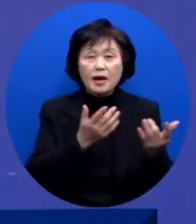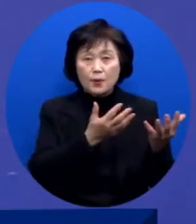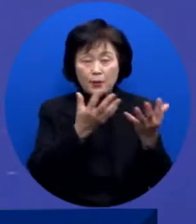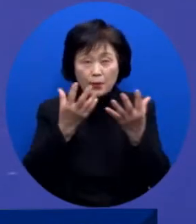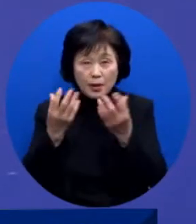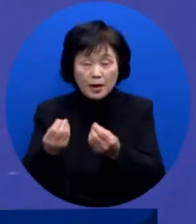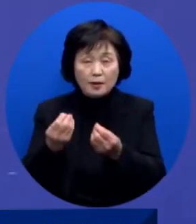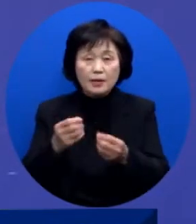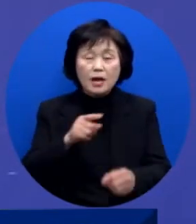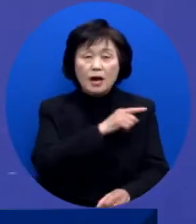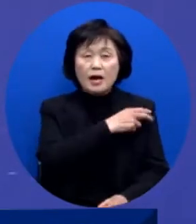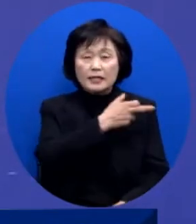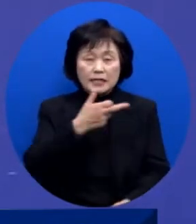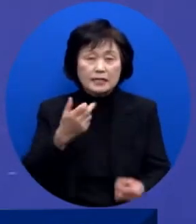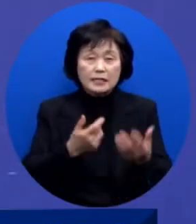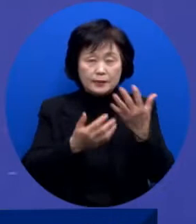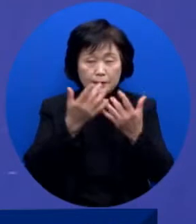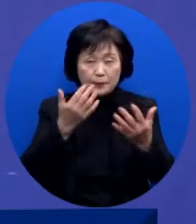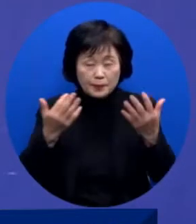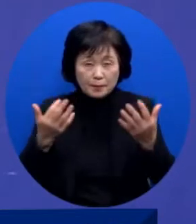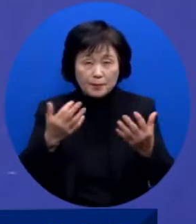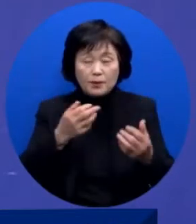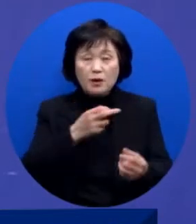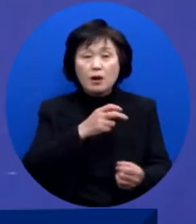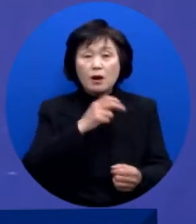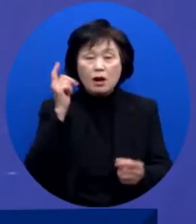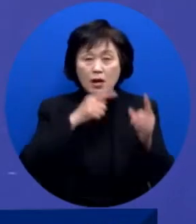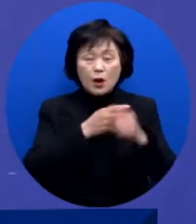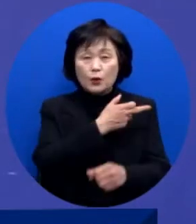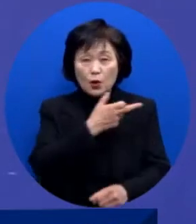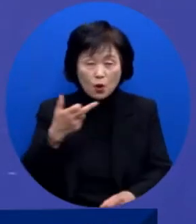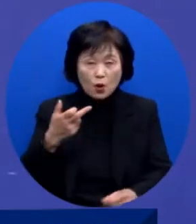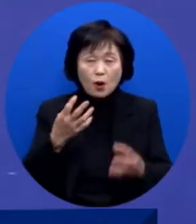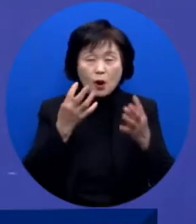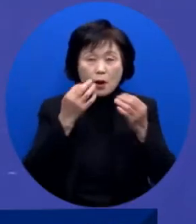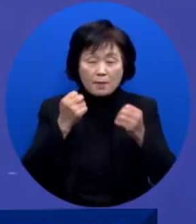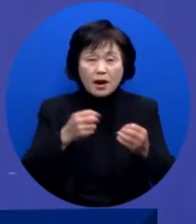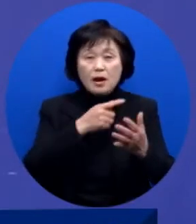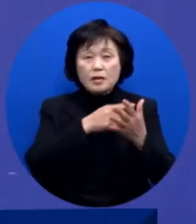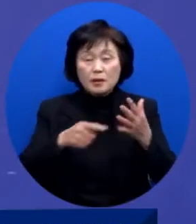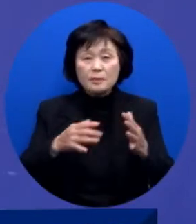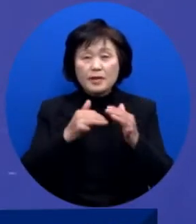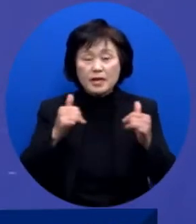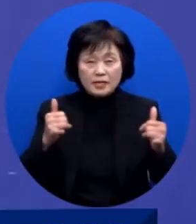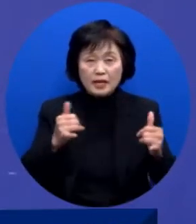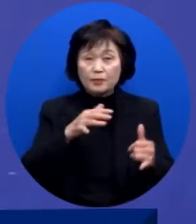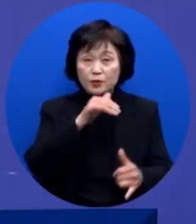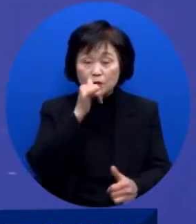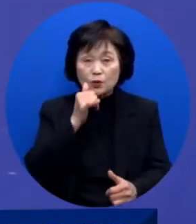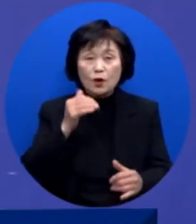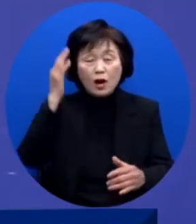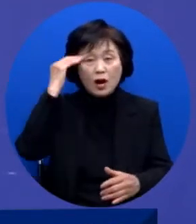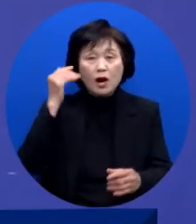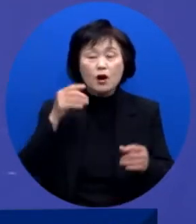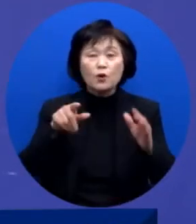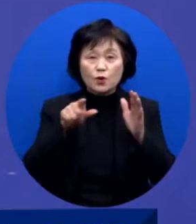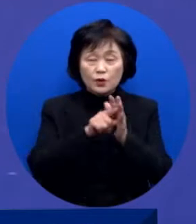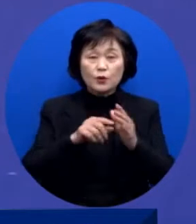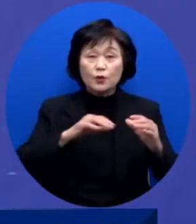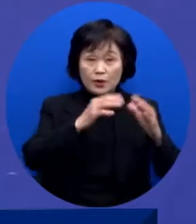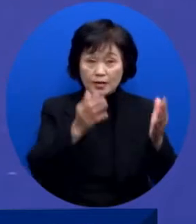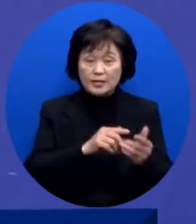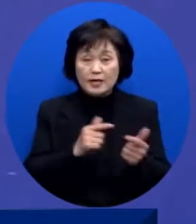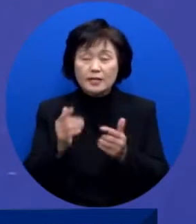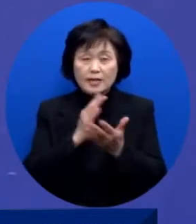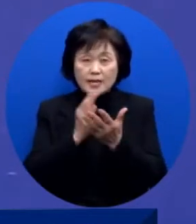규모의 산불로 큰 상처를 남겼고 수백명의 이재민이 발생했는데요 한국교회와 기독교 단체들은 다양한